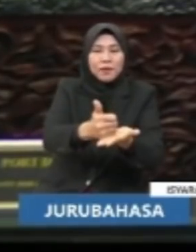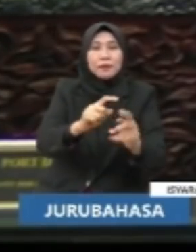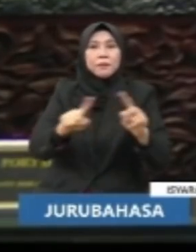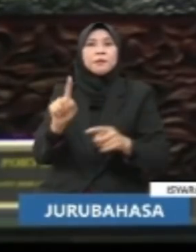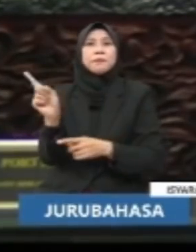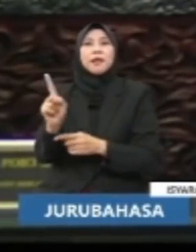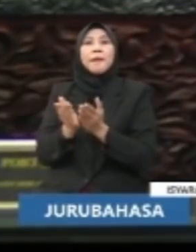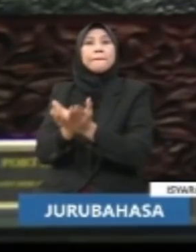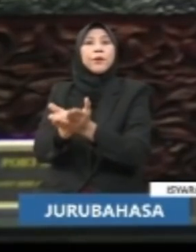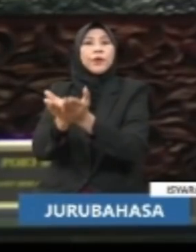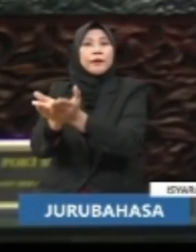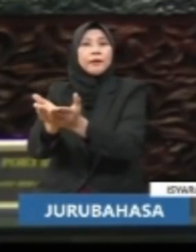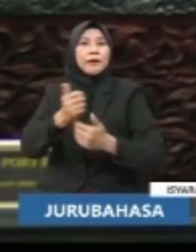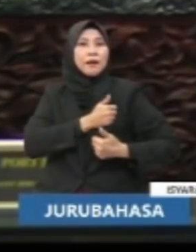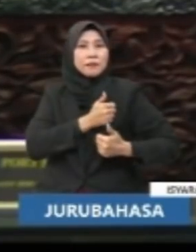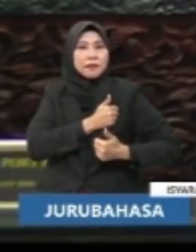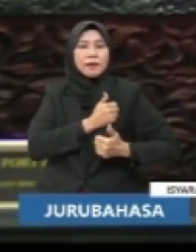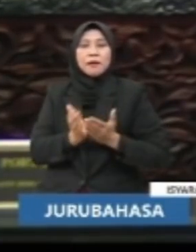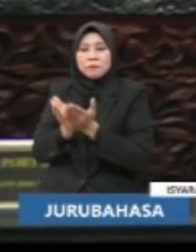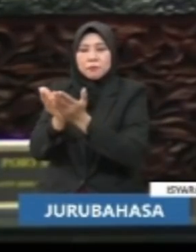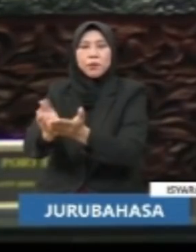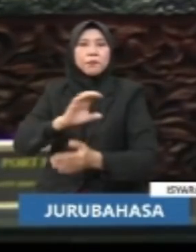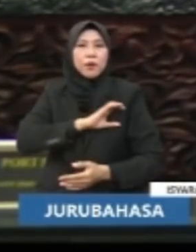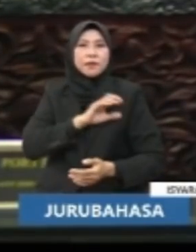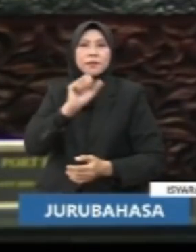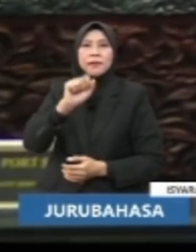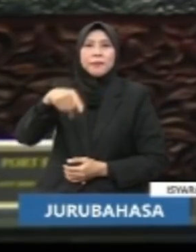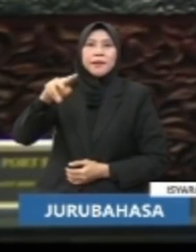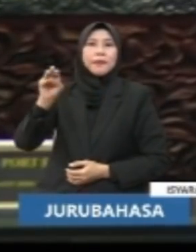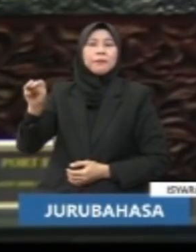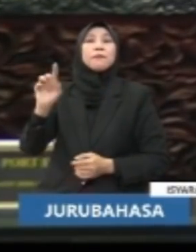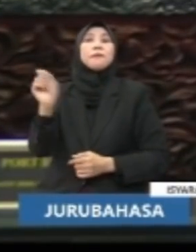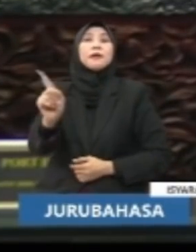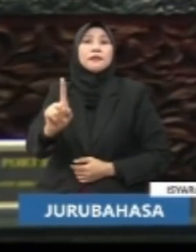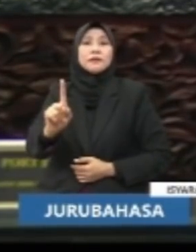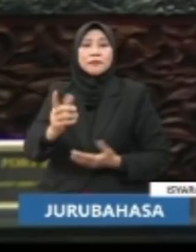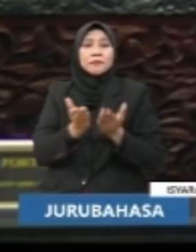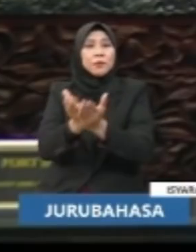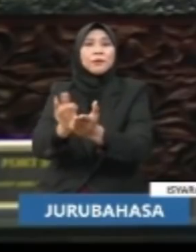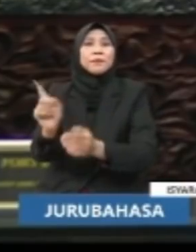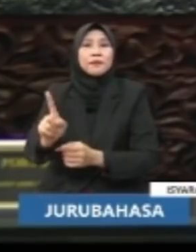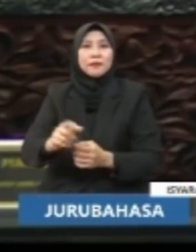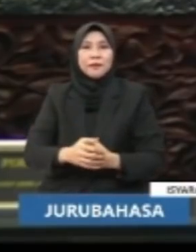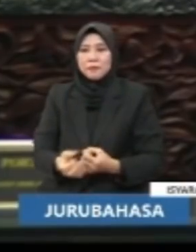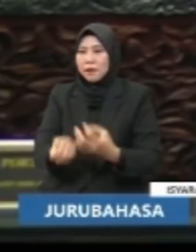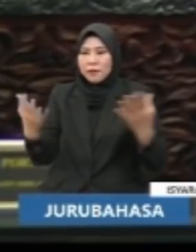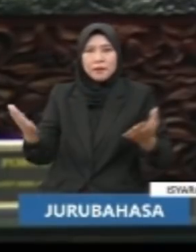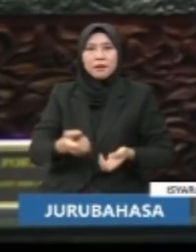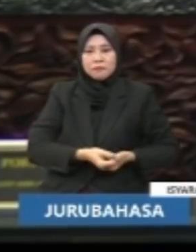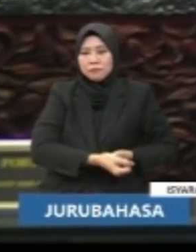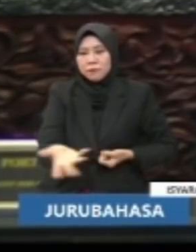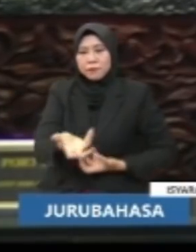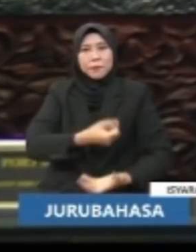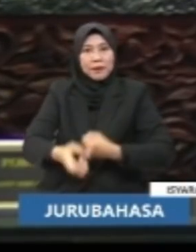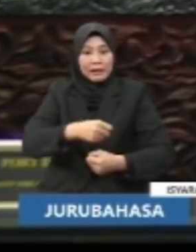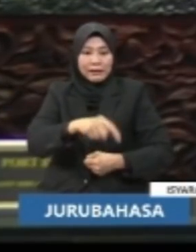soalnya mana Bud tentra but polisi epm banyak nelayan menawarkan